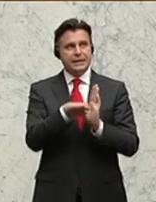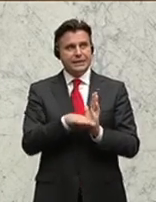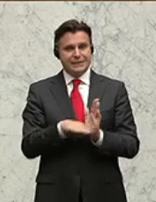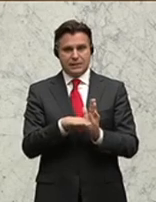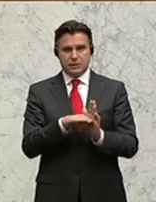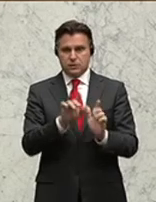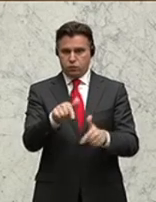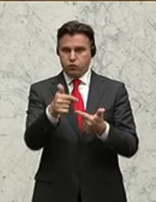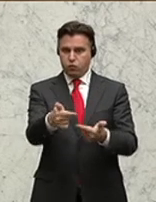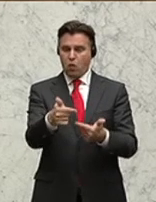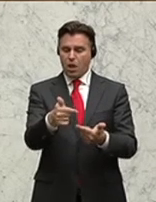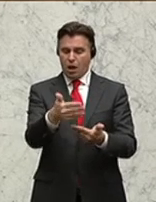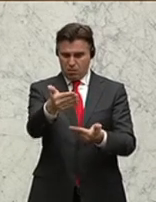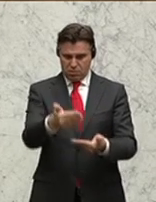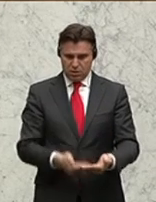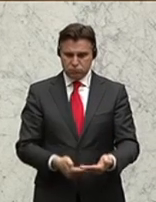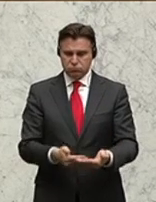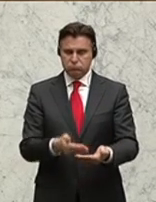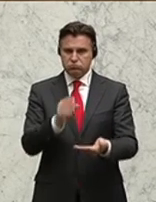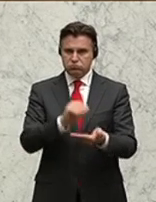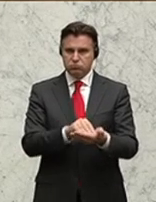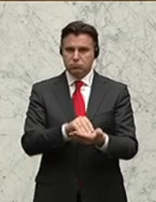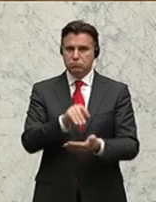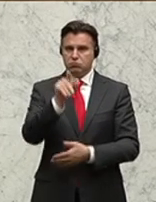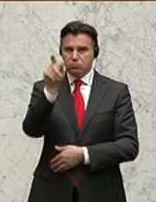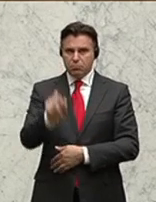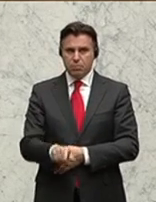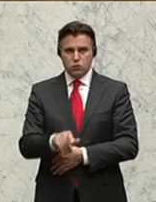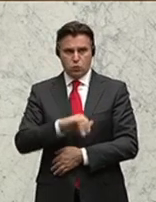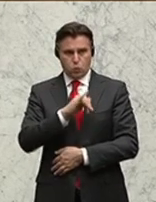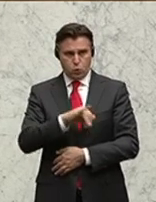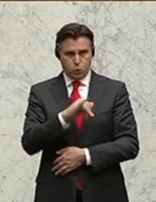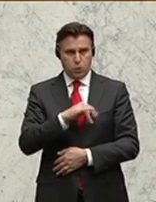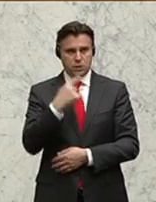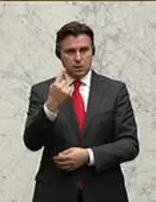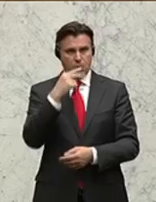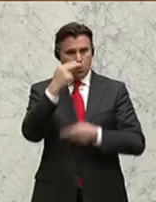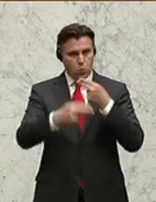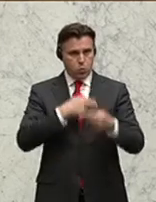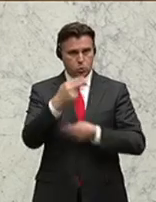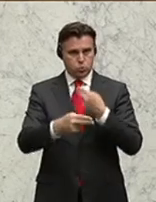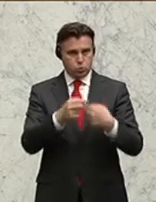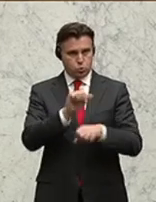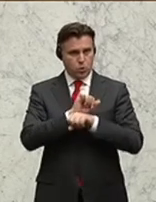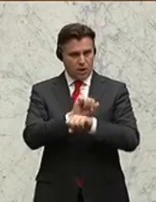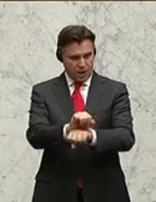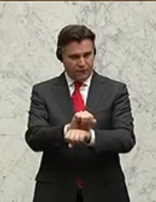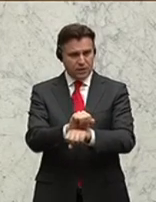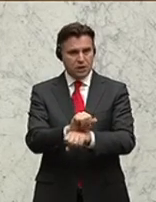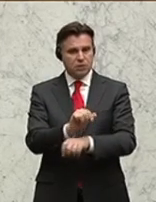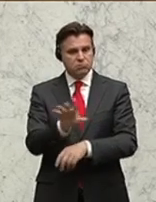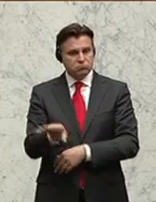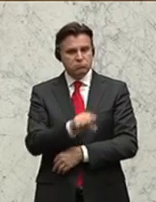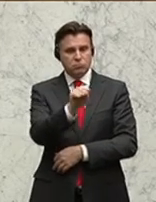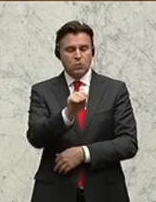darüber gesprochen wird, dass Jugendliche, die in Untersuchungshaft sind, hier in so gewisse